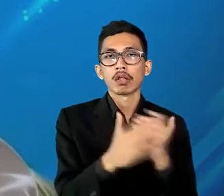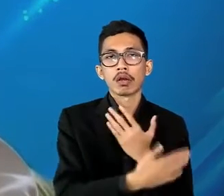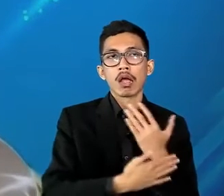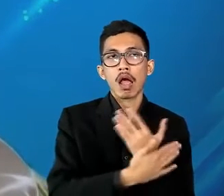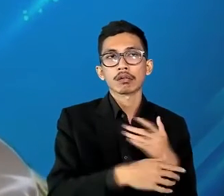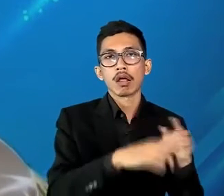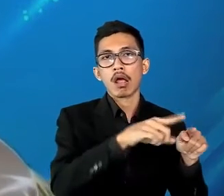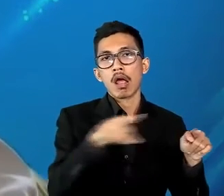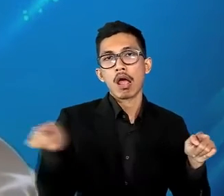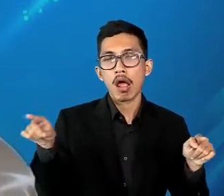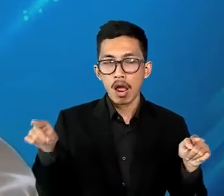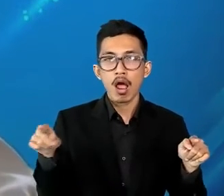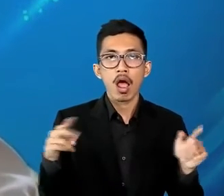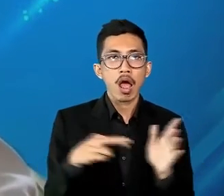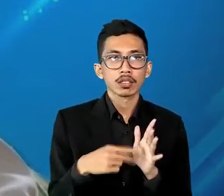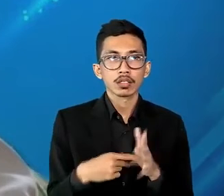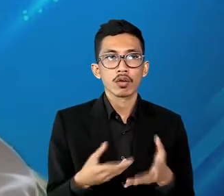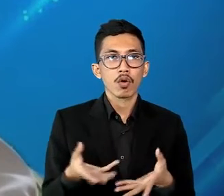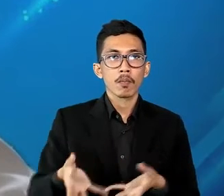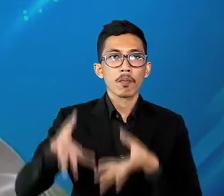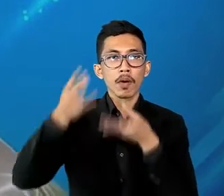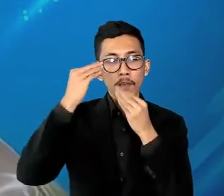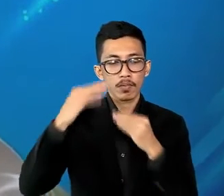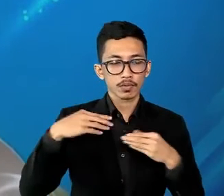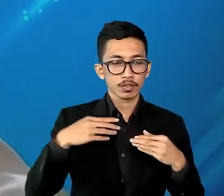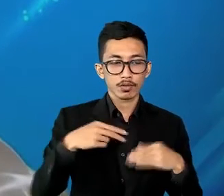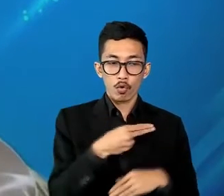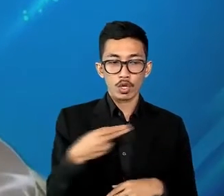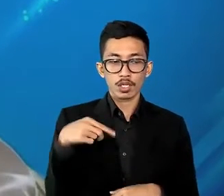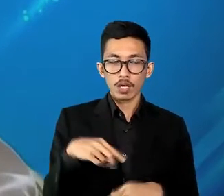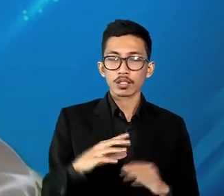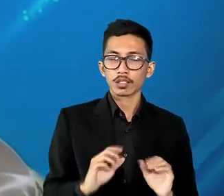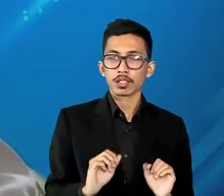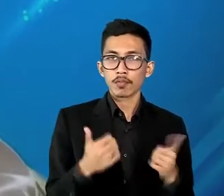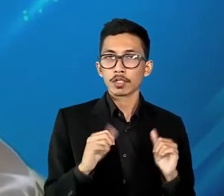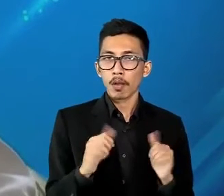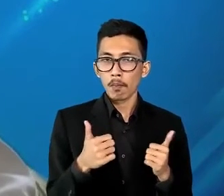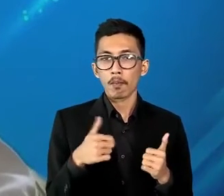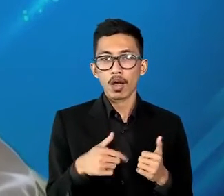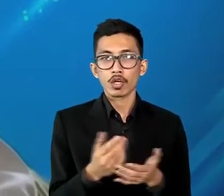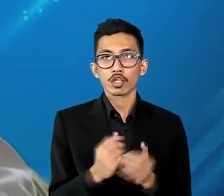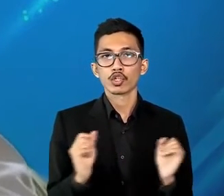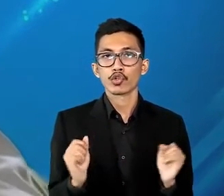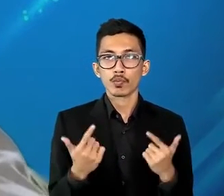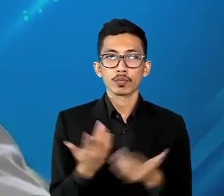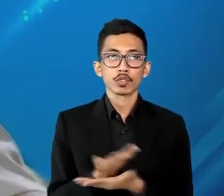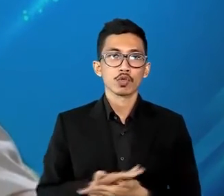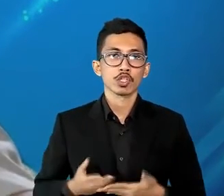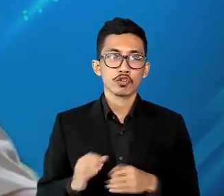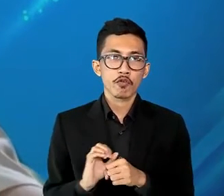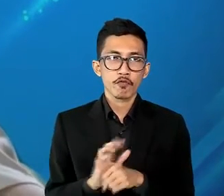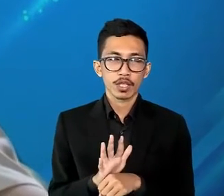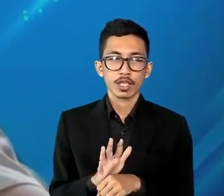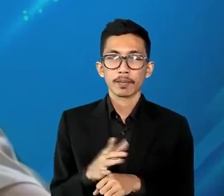sudah sewajarnya lah kita mempersiapkan diri kita untuk hidup berdampingan dengan COVID. Seperti